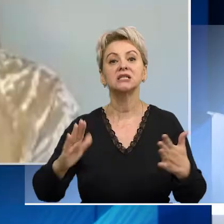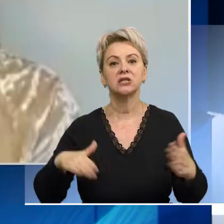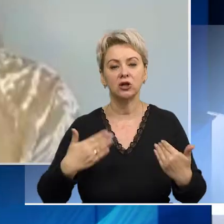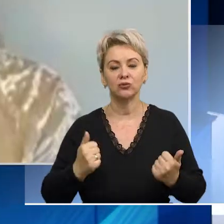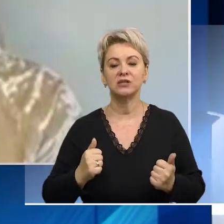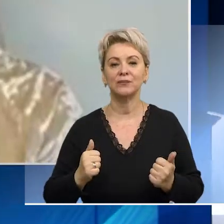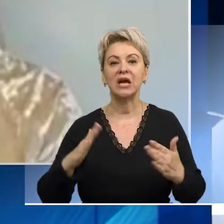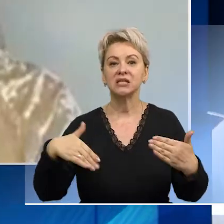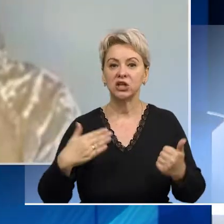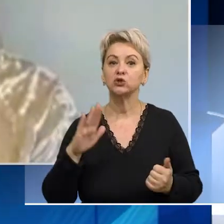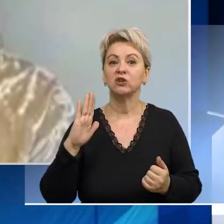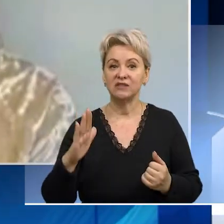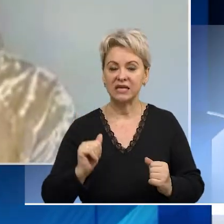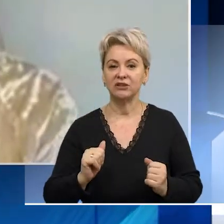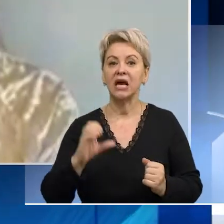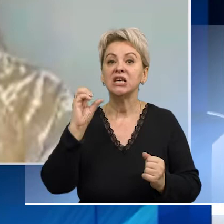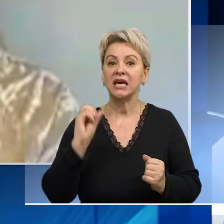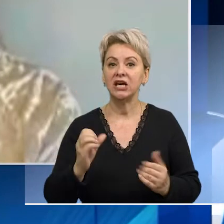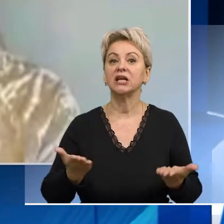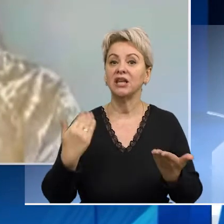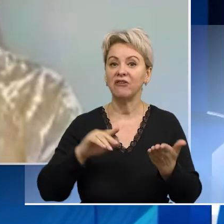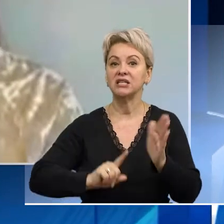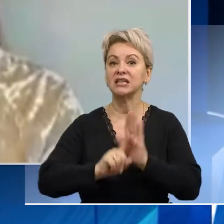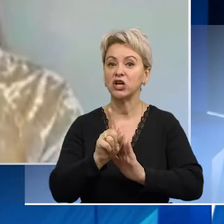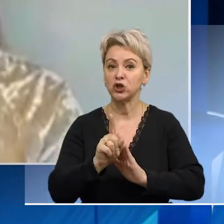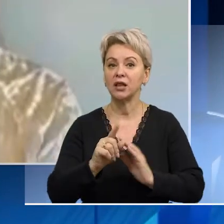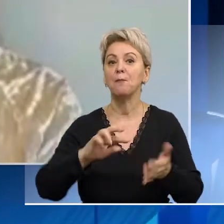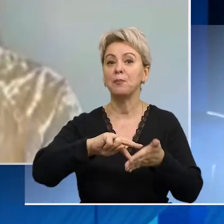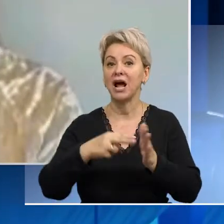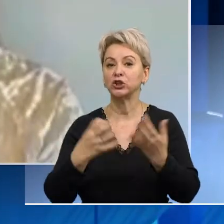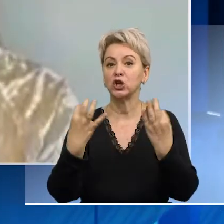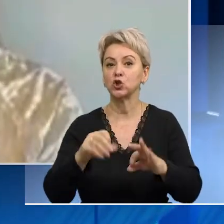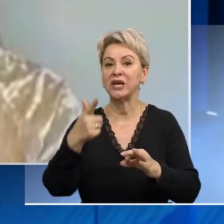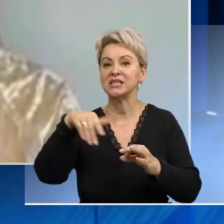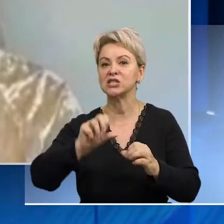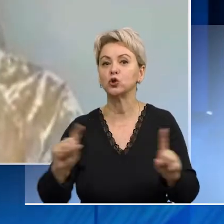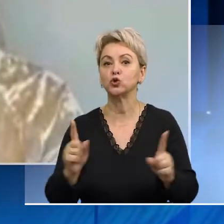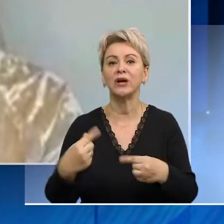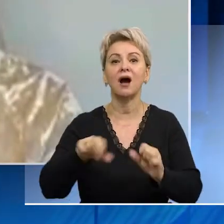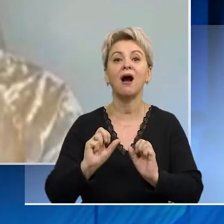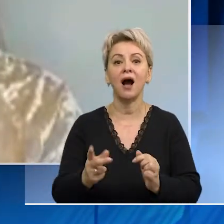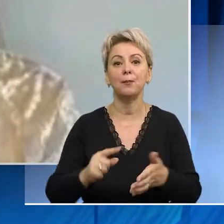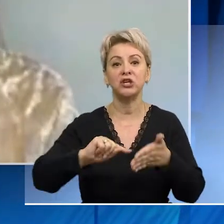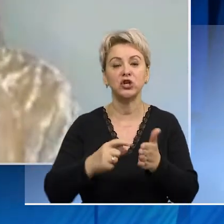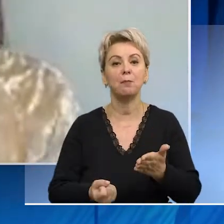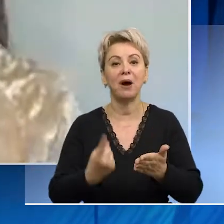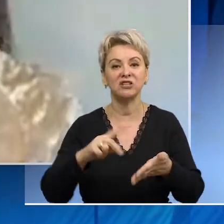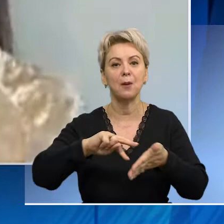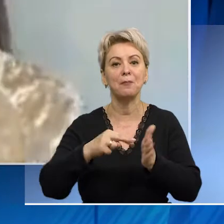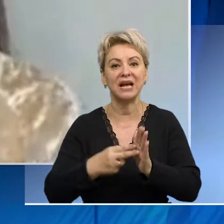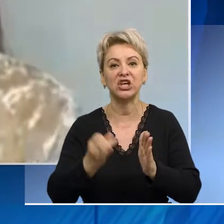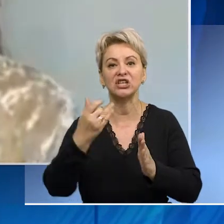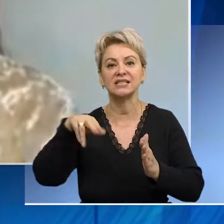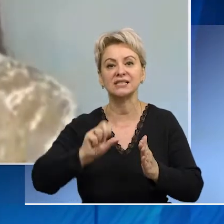здравствуйте. Здравствуйте, Всеволод. Елена, ну давайте с самого начала проект «Доступный инсайт». Вообще, что это и как идея зародилась?